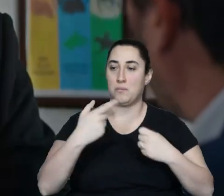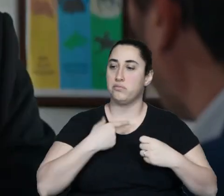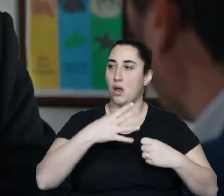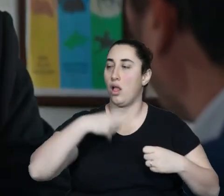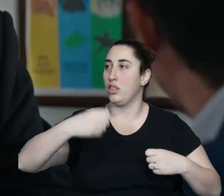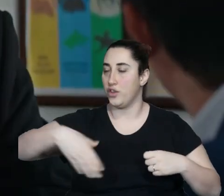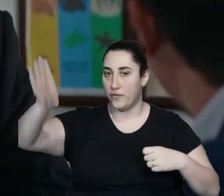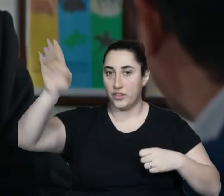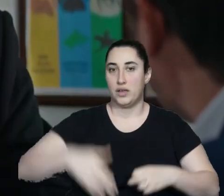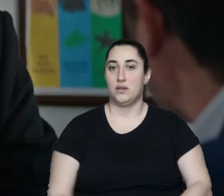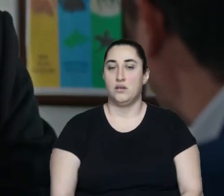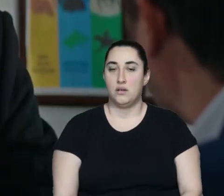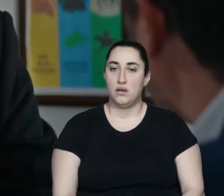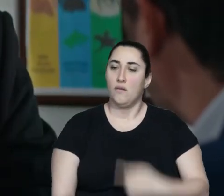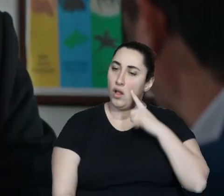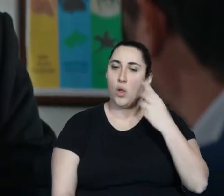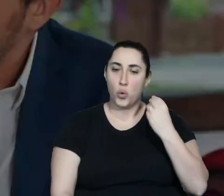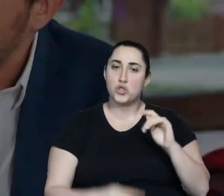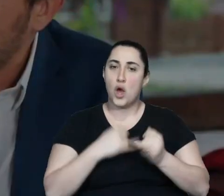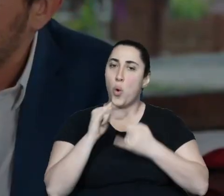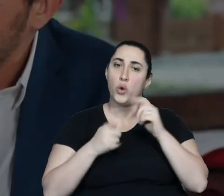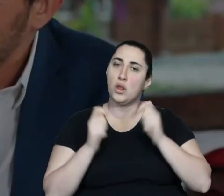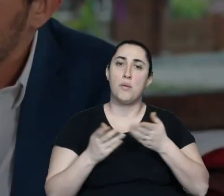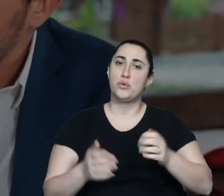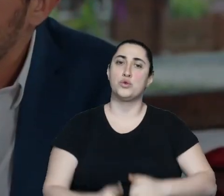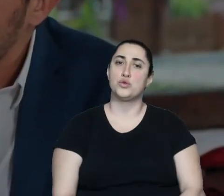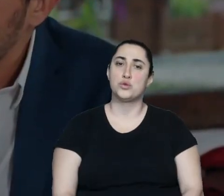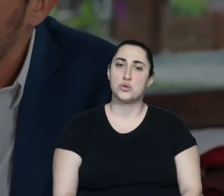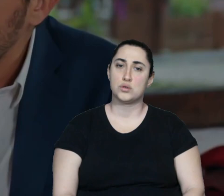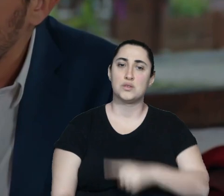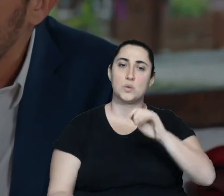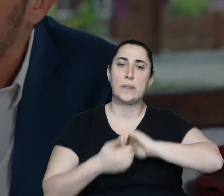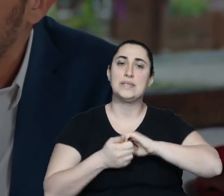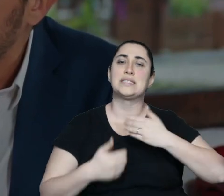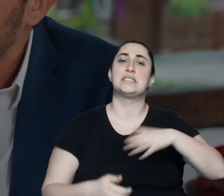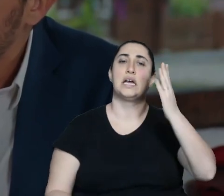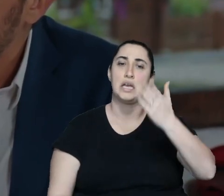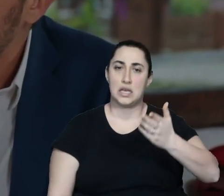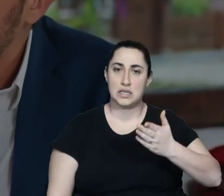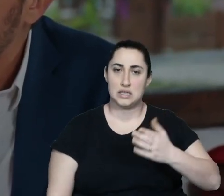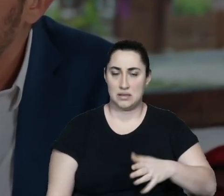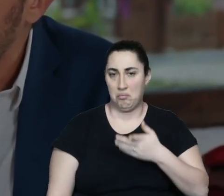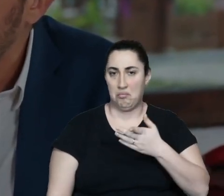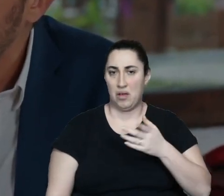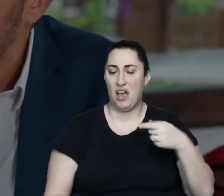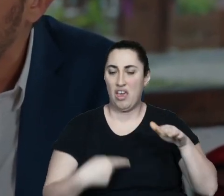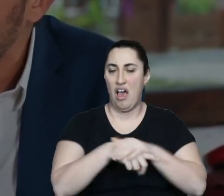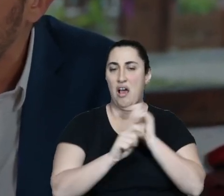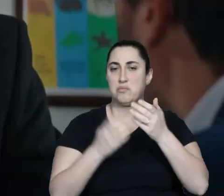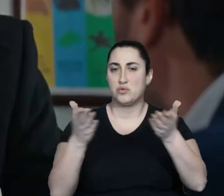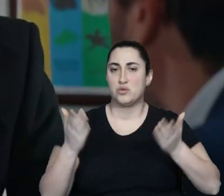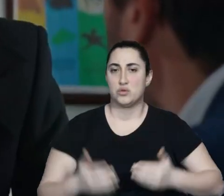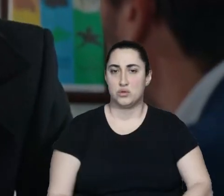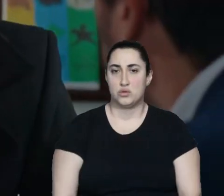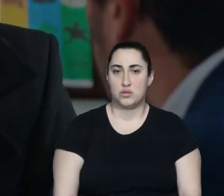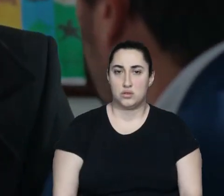gider. Vallahi güzel yere tezgah kurdunuz siz ha. Siz dost most değilsiniz oğlum. Bildiğin ihanet